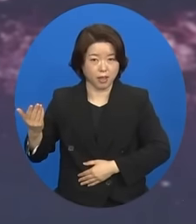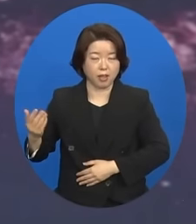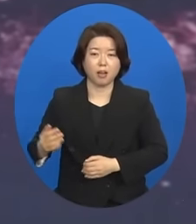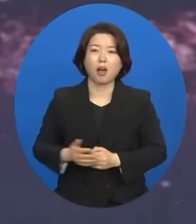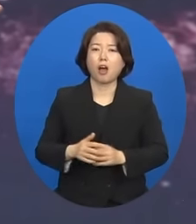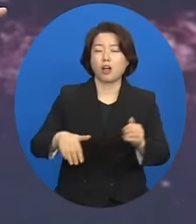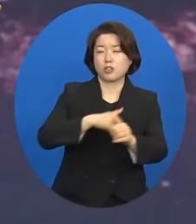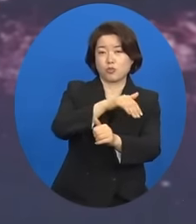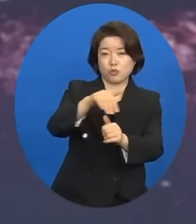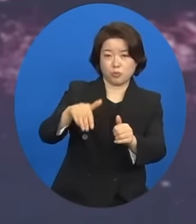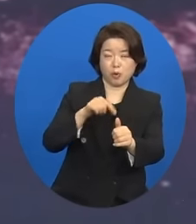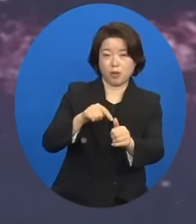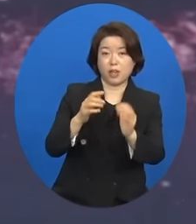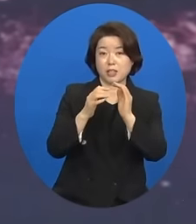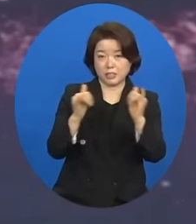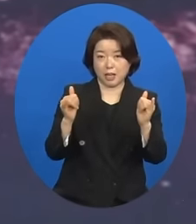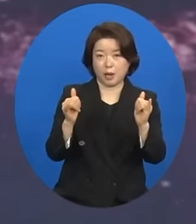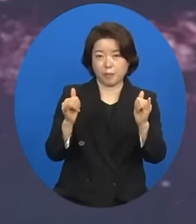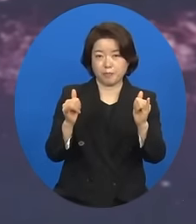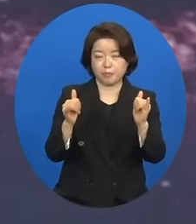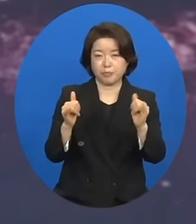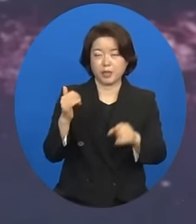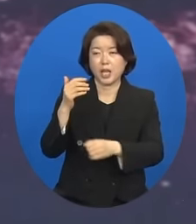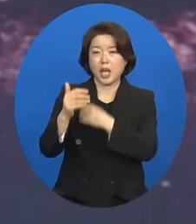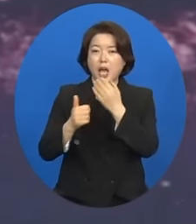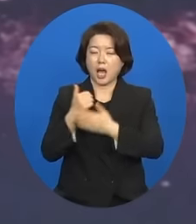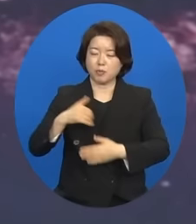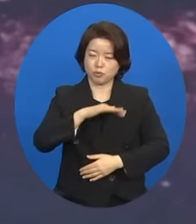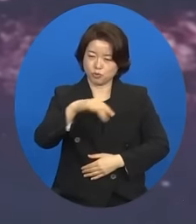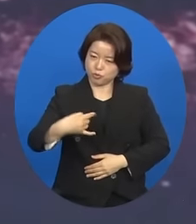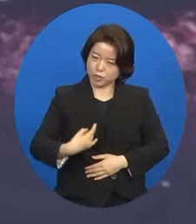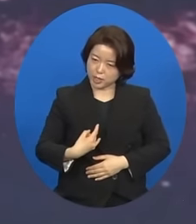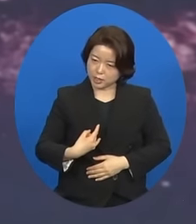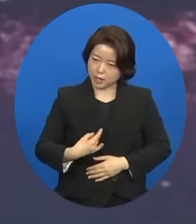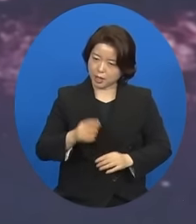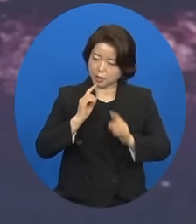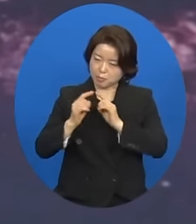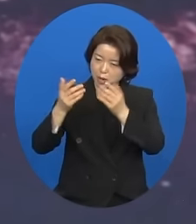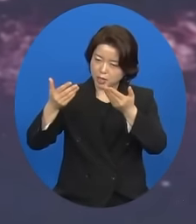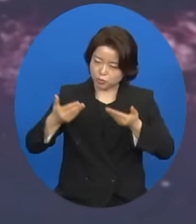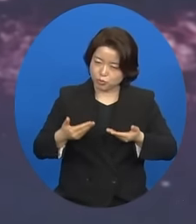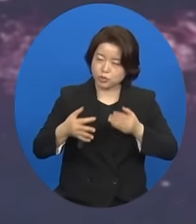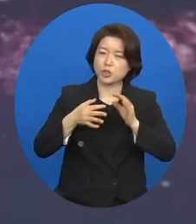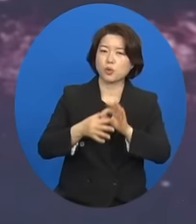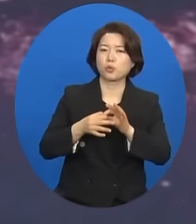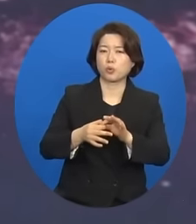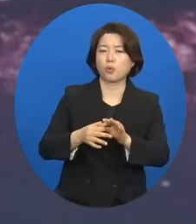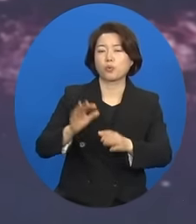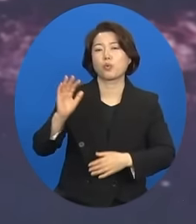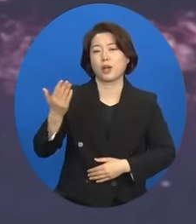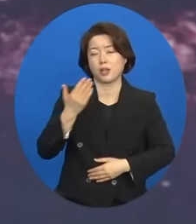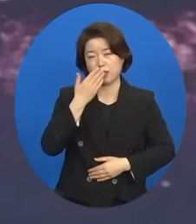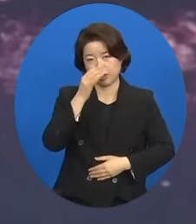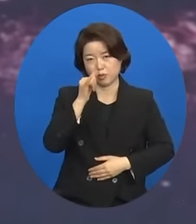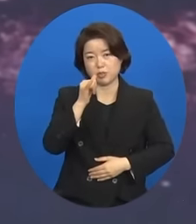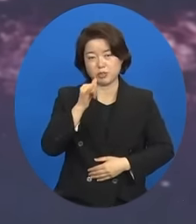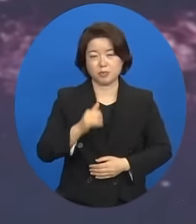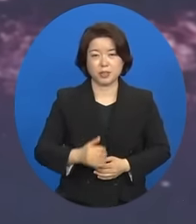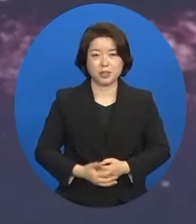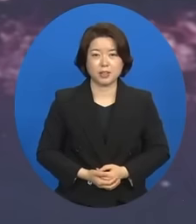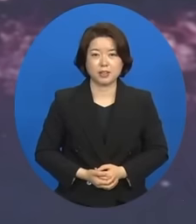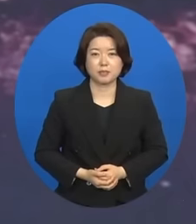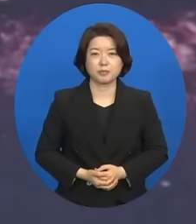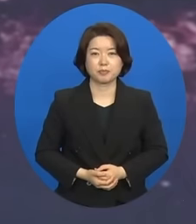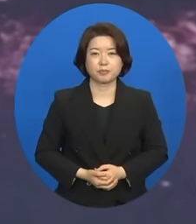주변의 사람들은 하나님이 우리에게 말씀하시는 통로가 될 수 있다는